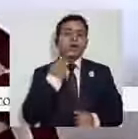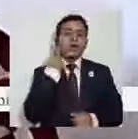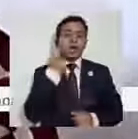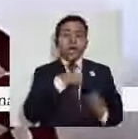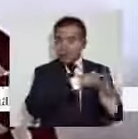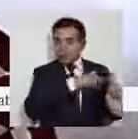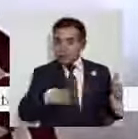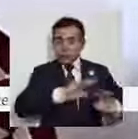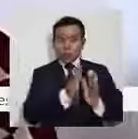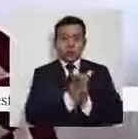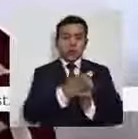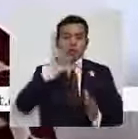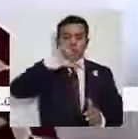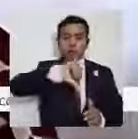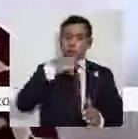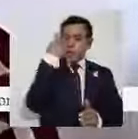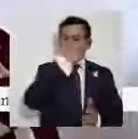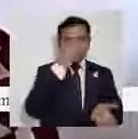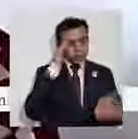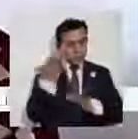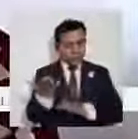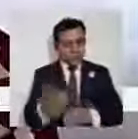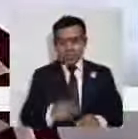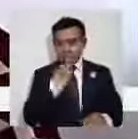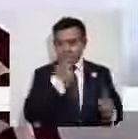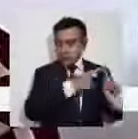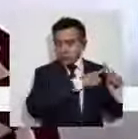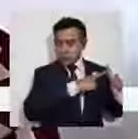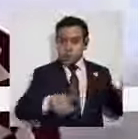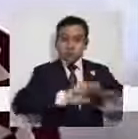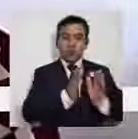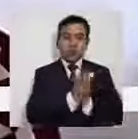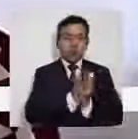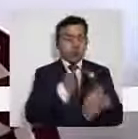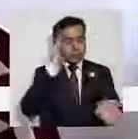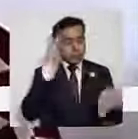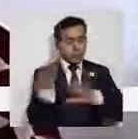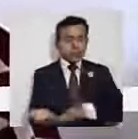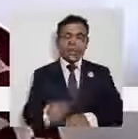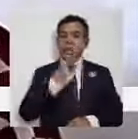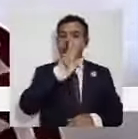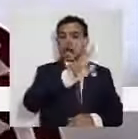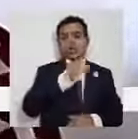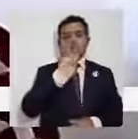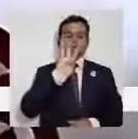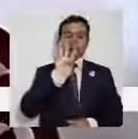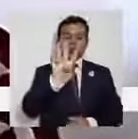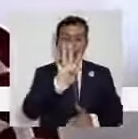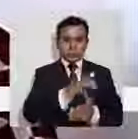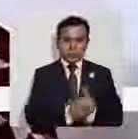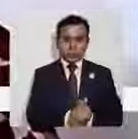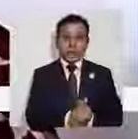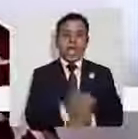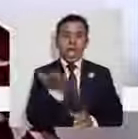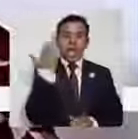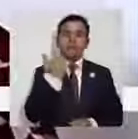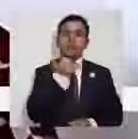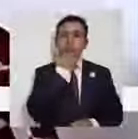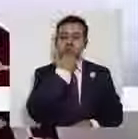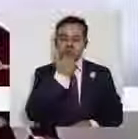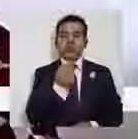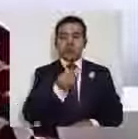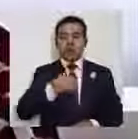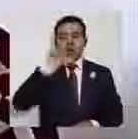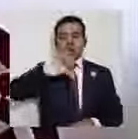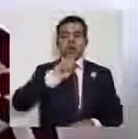সর্বমোট মৃত্যুর সংখ্যা 84। আমি আবারও দুঃখ প্রকাশ করছি এবং পরিষ্কার করে আবার বলছি, আমাদের গত 24 ঘন্টায়